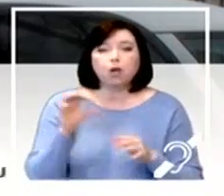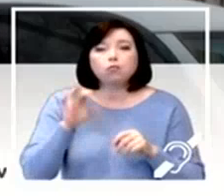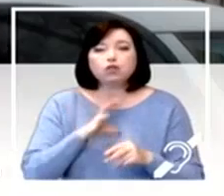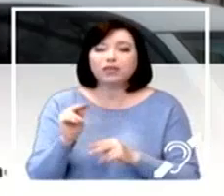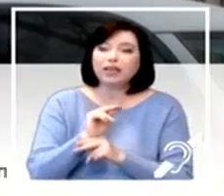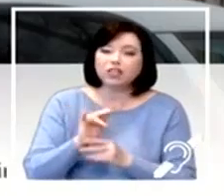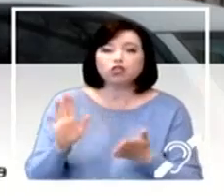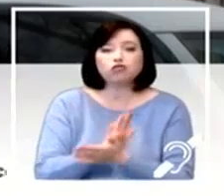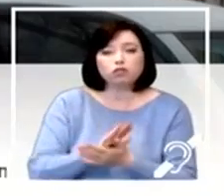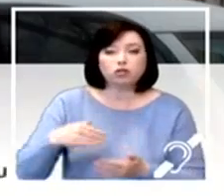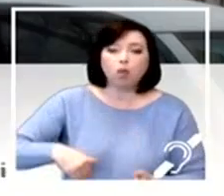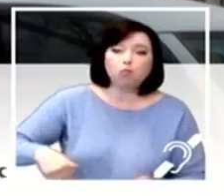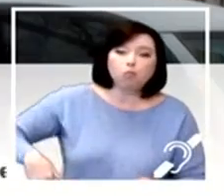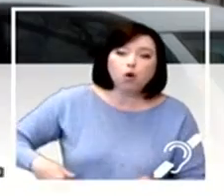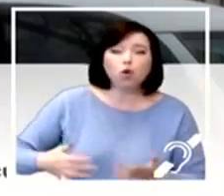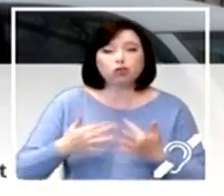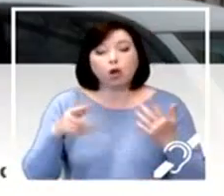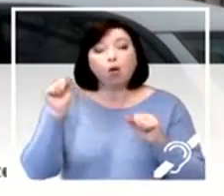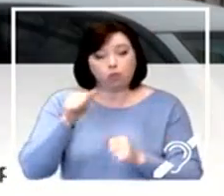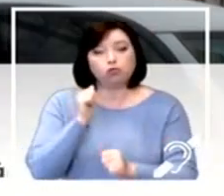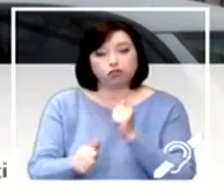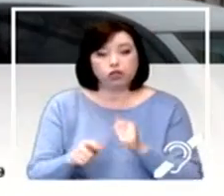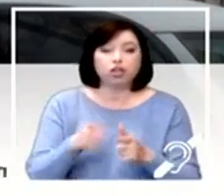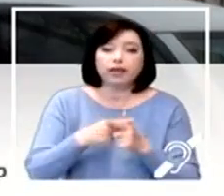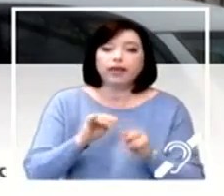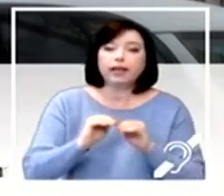proceduri de dializă sau de altă ordine, unde se duce și mai des, sau pentru copii